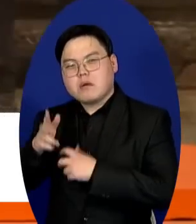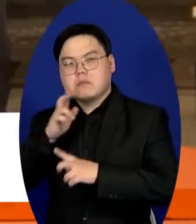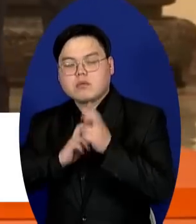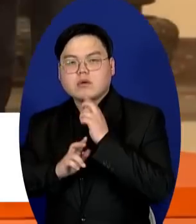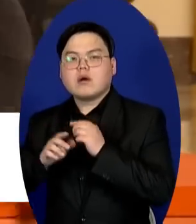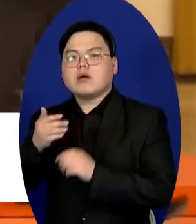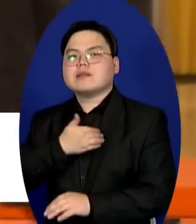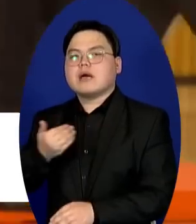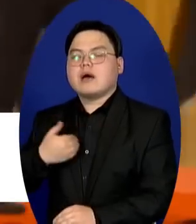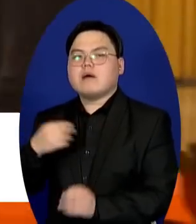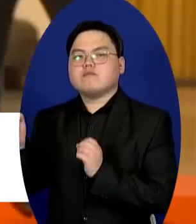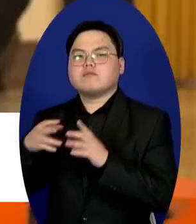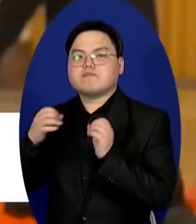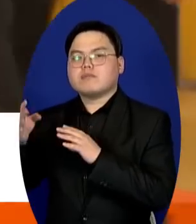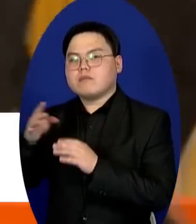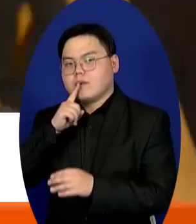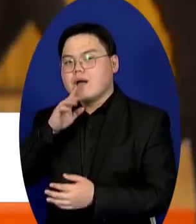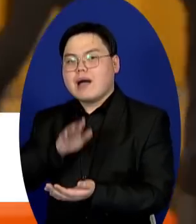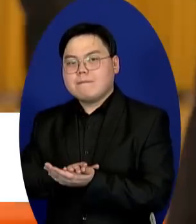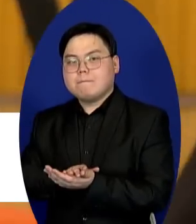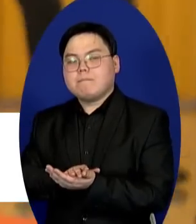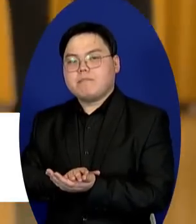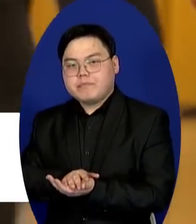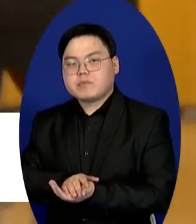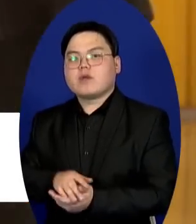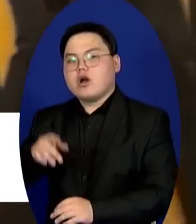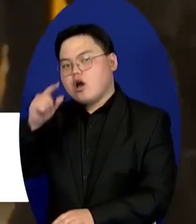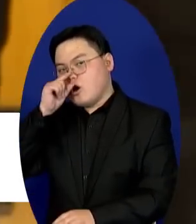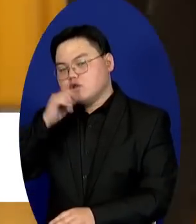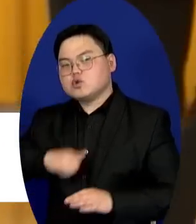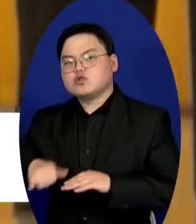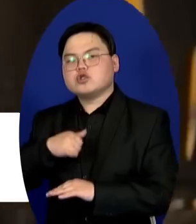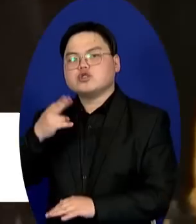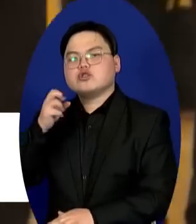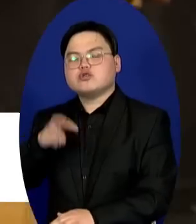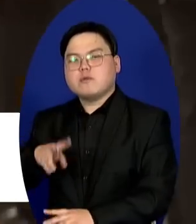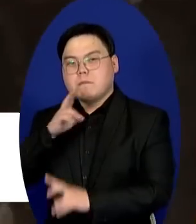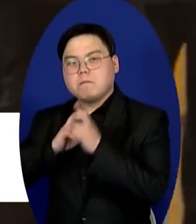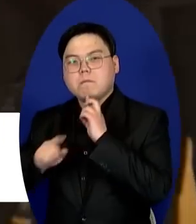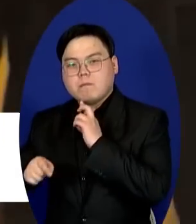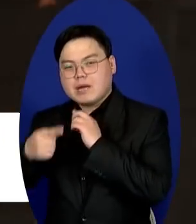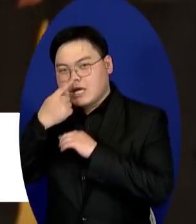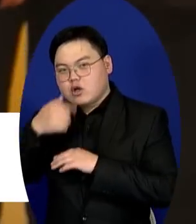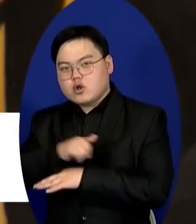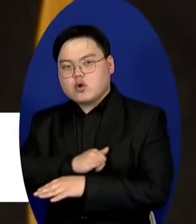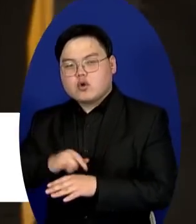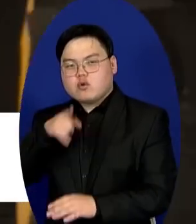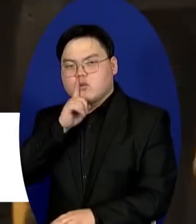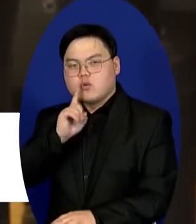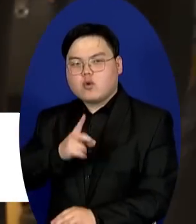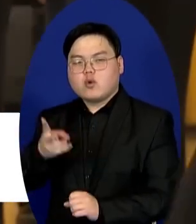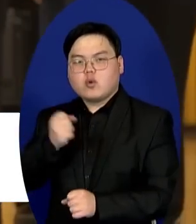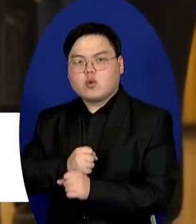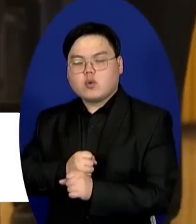илэн далангүй ярилцсана гэж хамлж байсан. Энэ хүрээнд тухайлбал Оросын цөмийн сөрдүүлгийн тухайд Хятад улсын эсэргүүцсэн байр суурийг бүрнэ